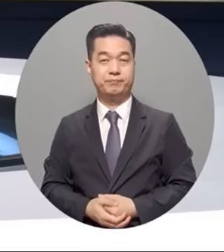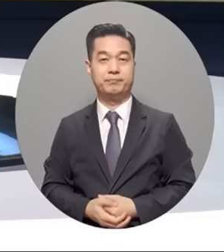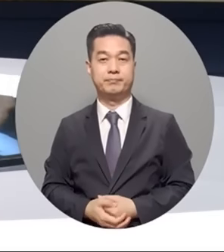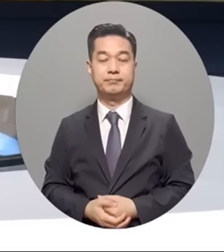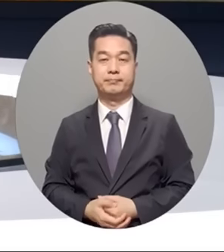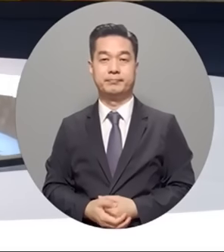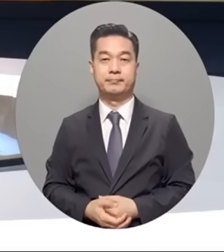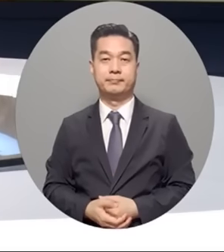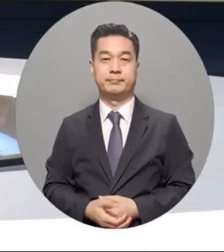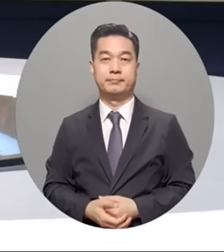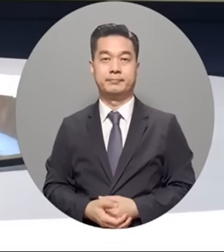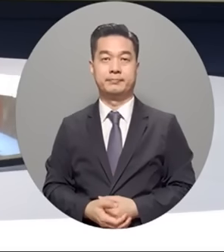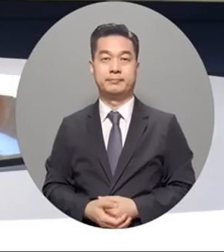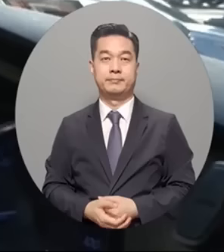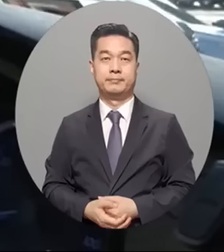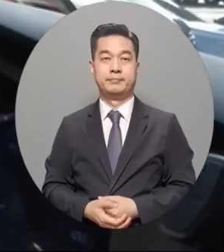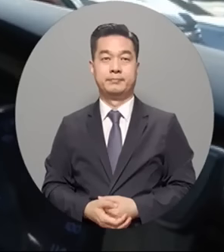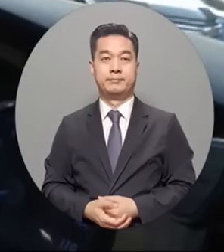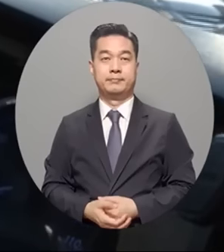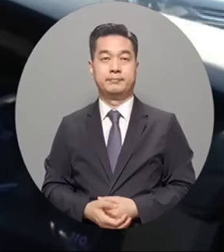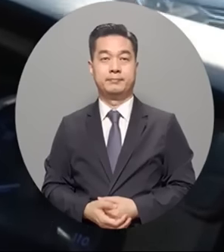특파원이 보도합니다.